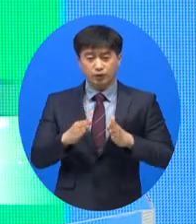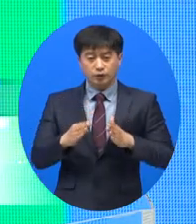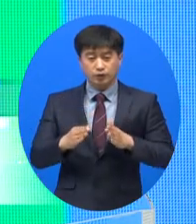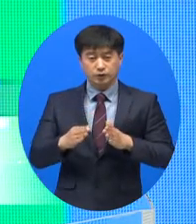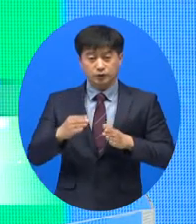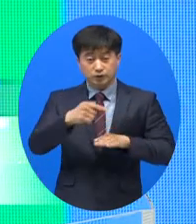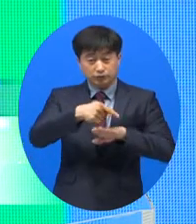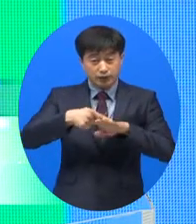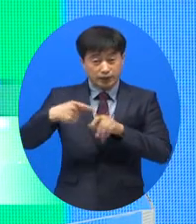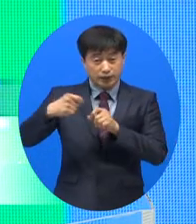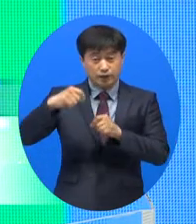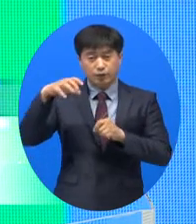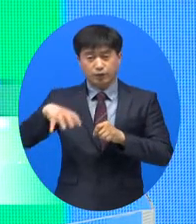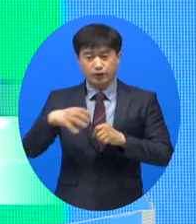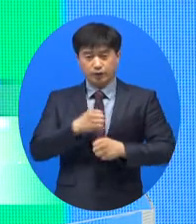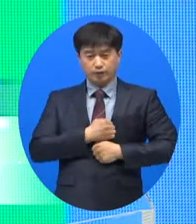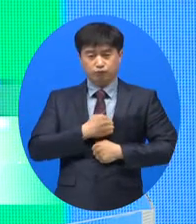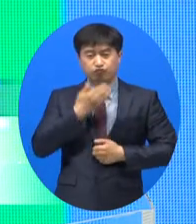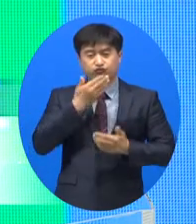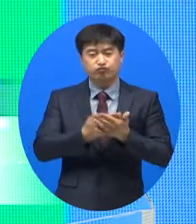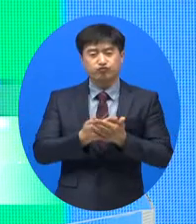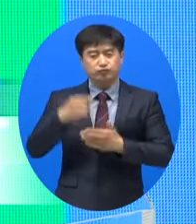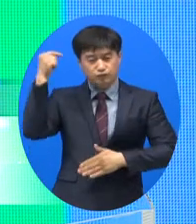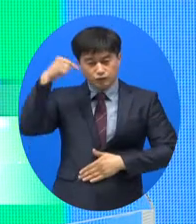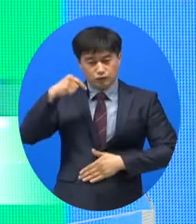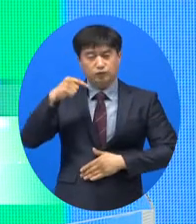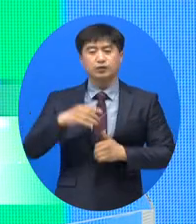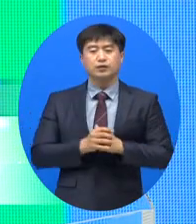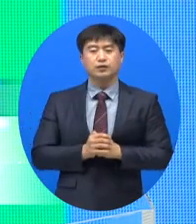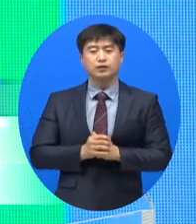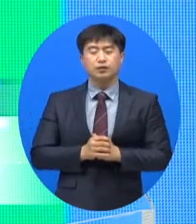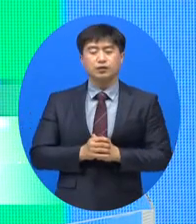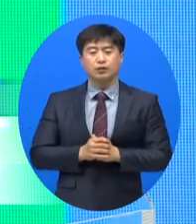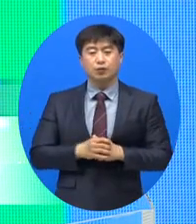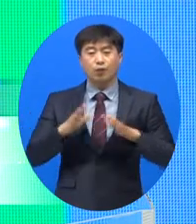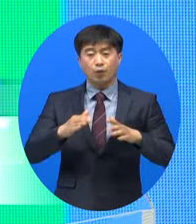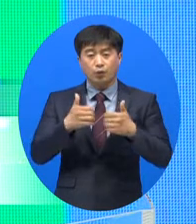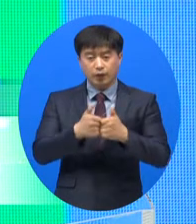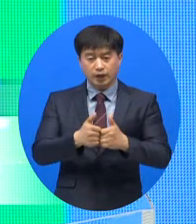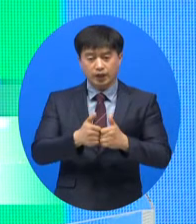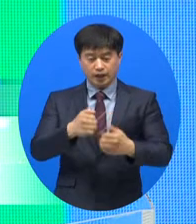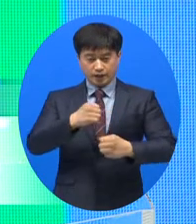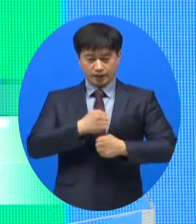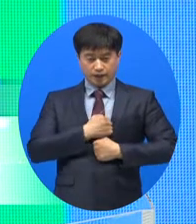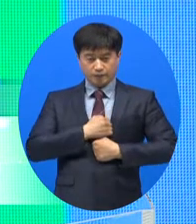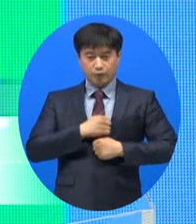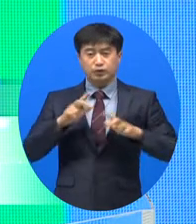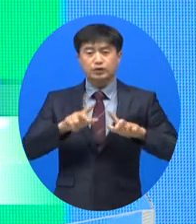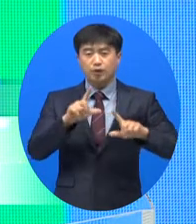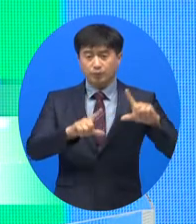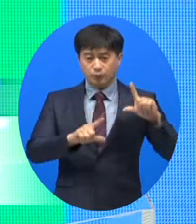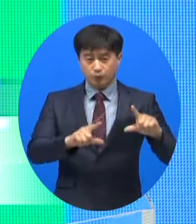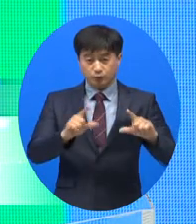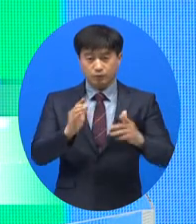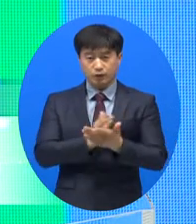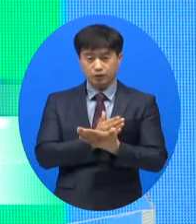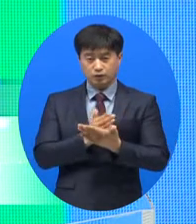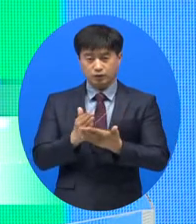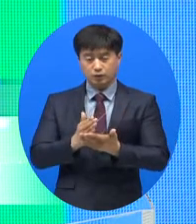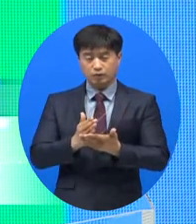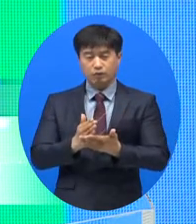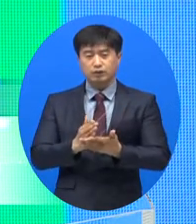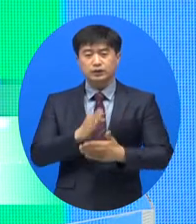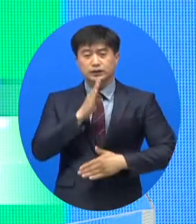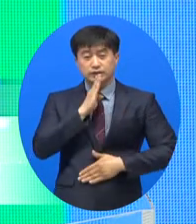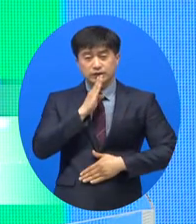오른 접경 지역으로 안보의 중요성을 절감하고 있습니다 오늘 포럼에 우리 안보 이 현주소를 공유하고